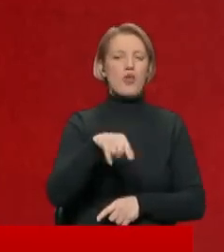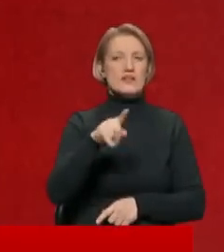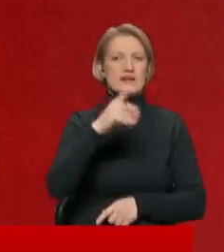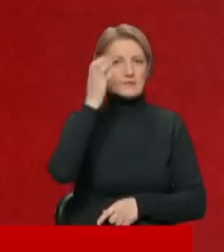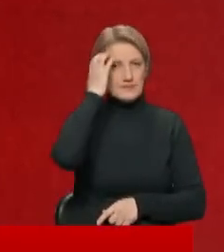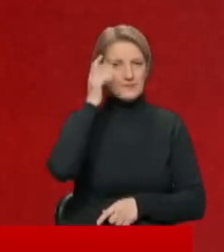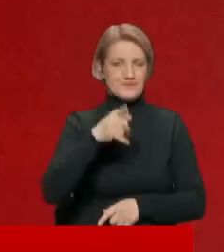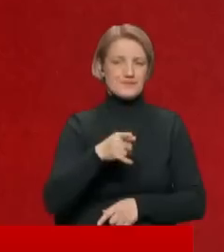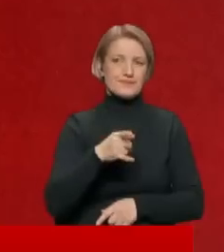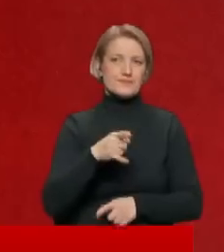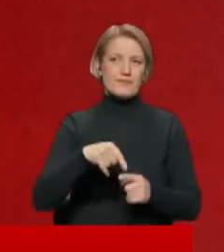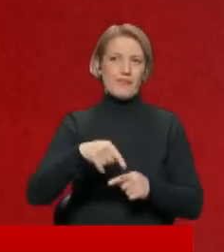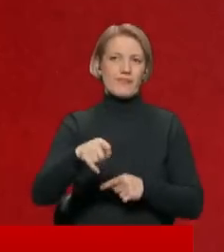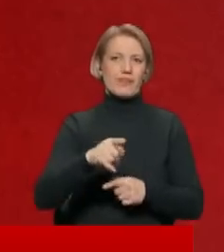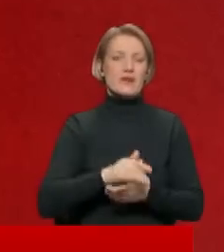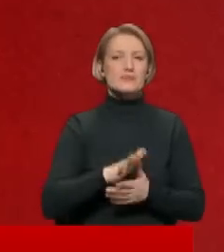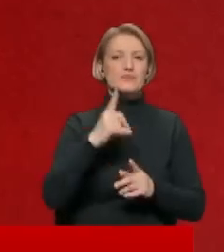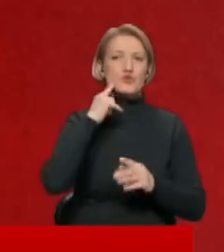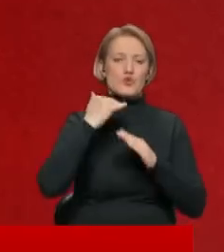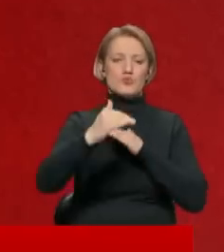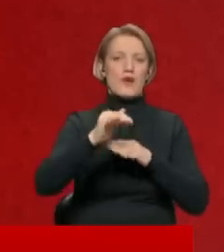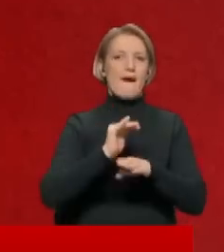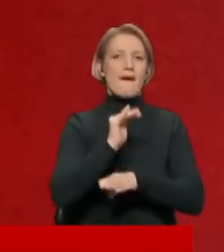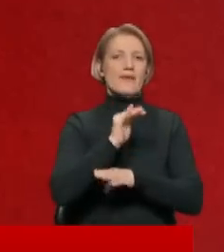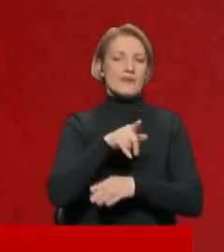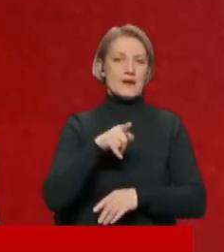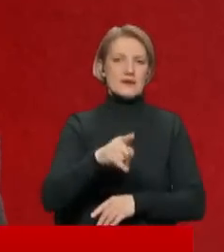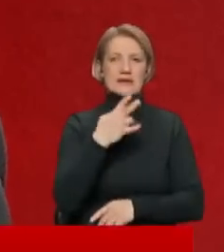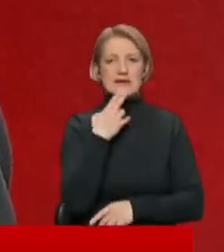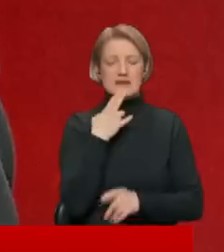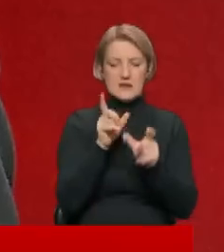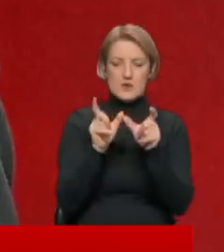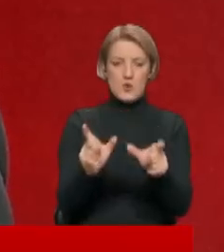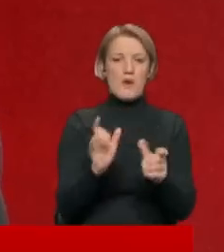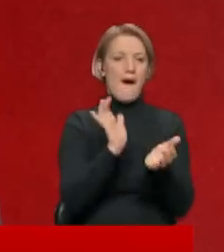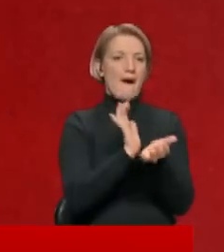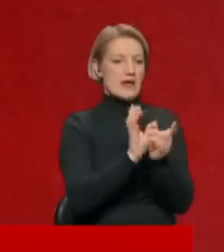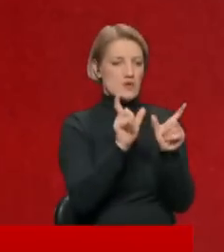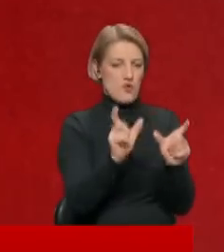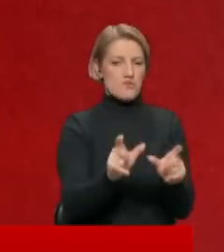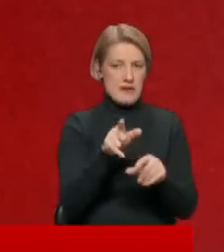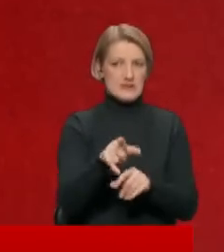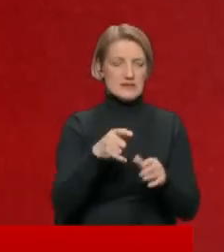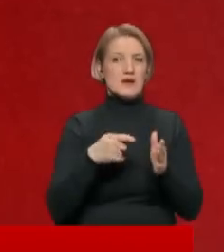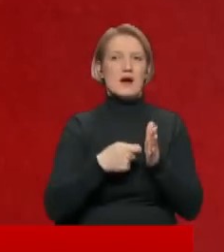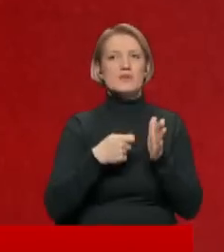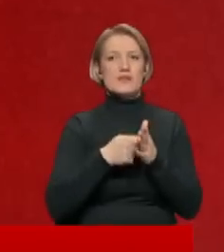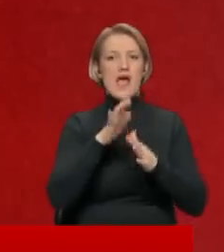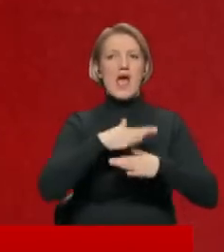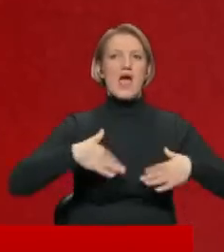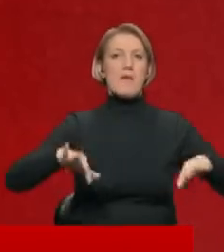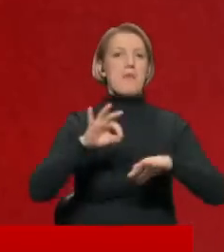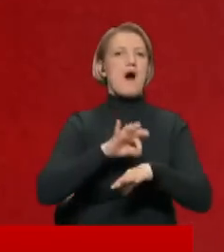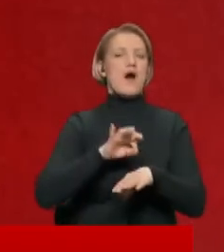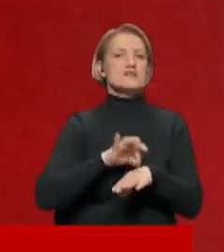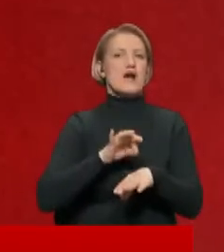da temeli itibariyle toplumsal hayatta bu noktada kadının korunması ailenin korunması noktasında hepimizin